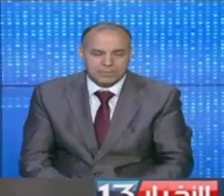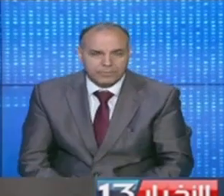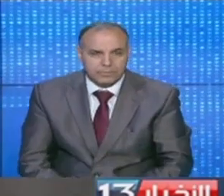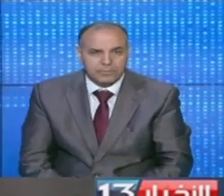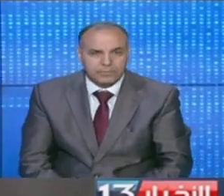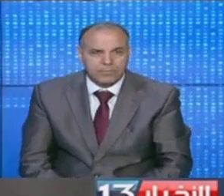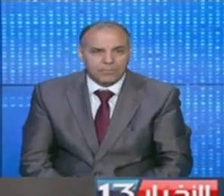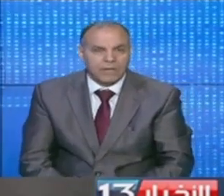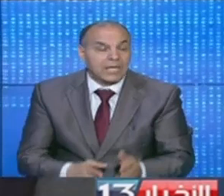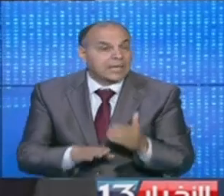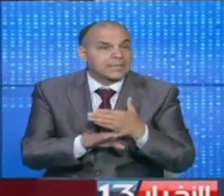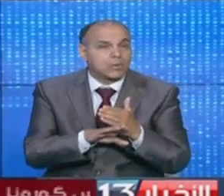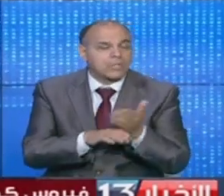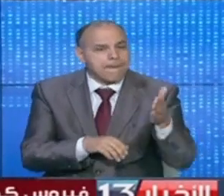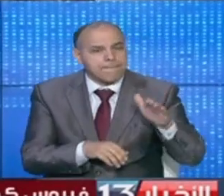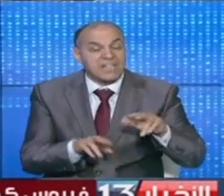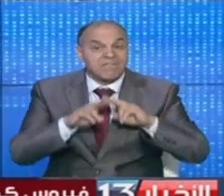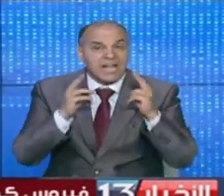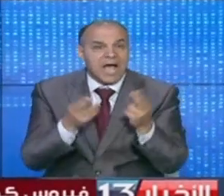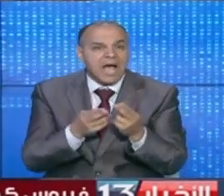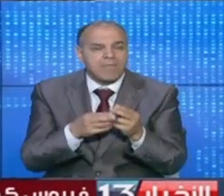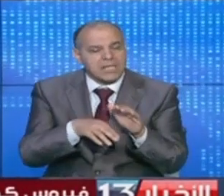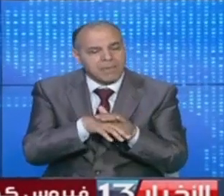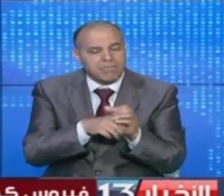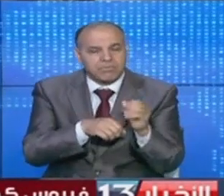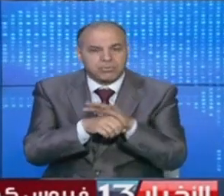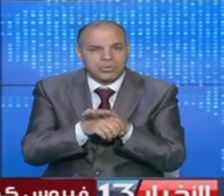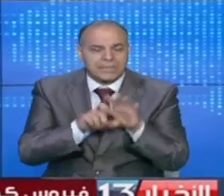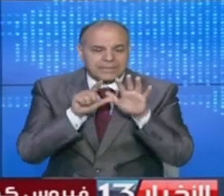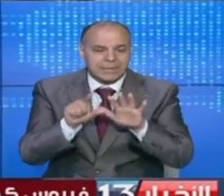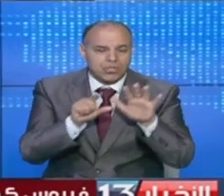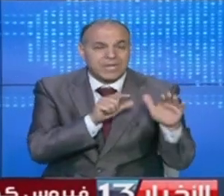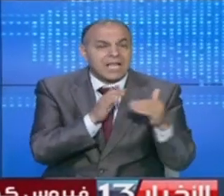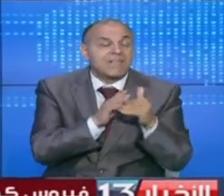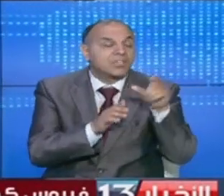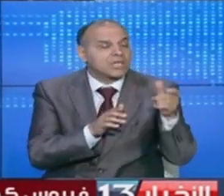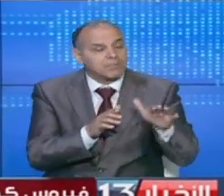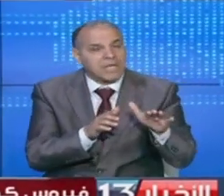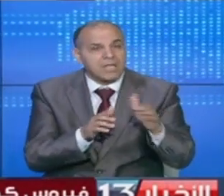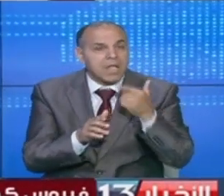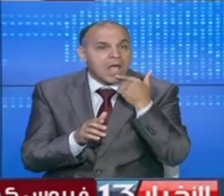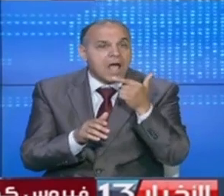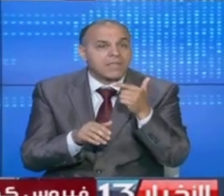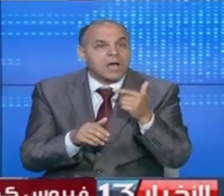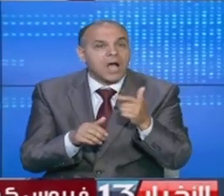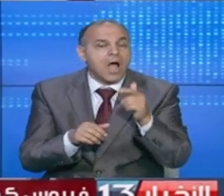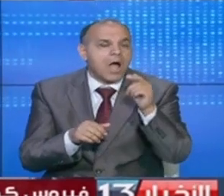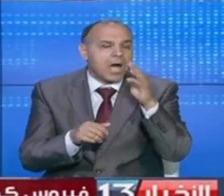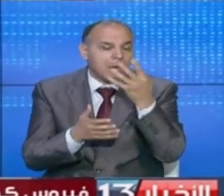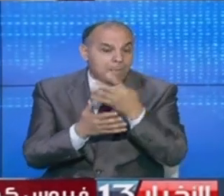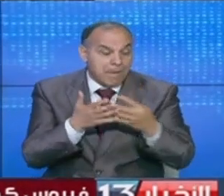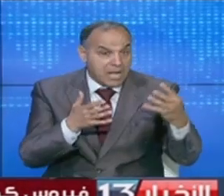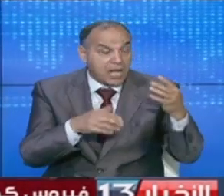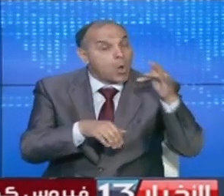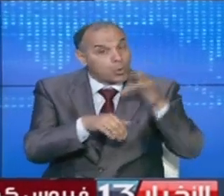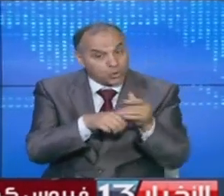تجاوز عدد الوفيات حول العالم بسبب فيروس كورونا سبعه وسبعين الف شخص فيما لمس عدد الاصابات ال اربعه ملايين يصاب